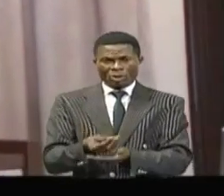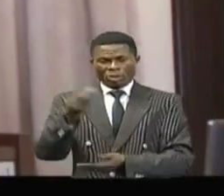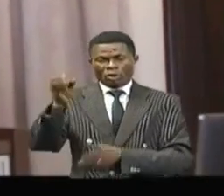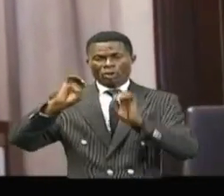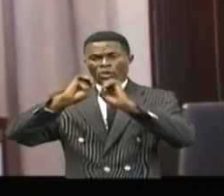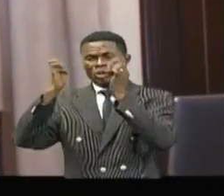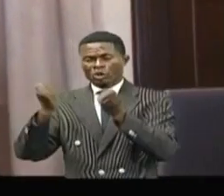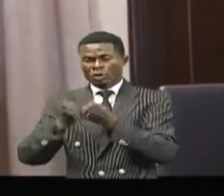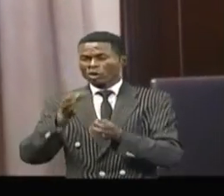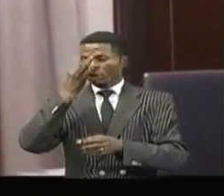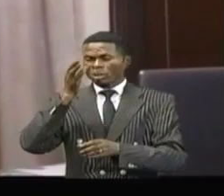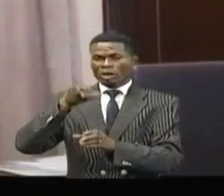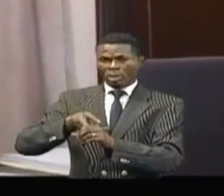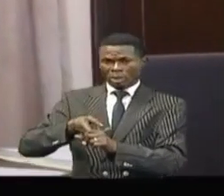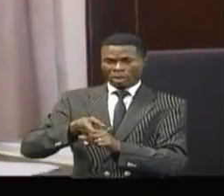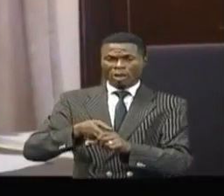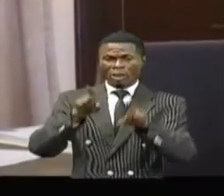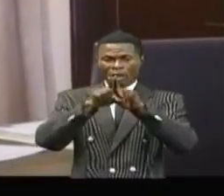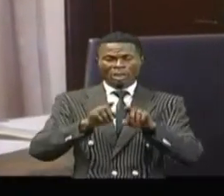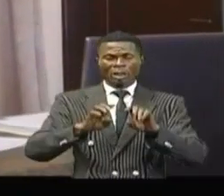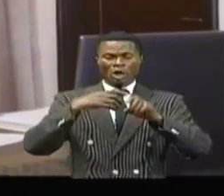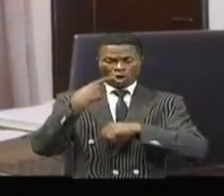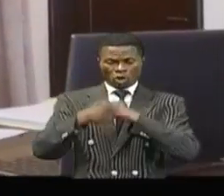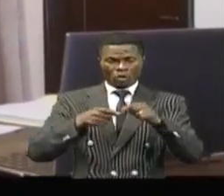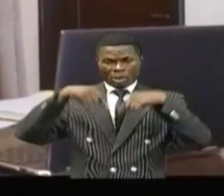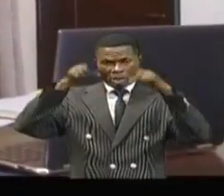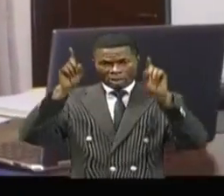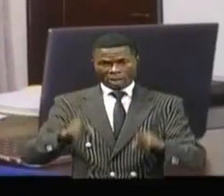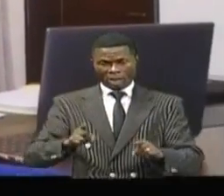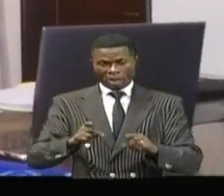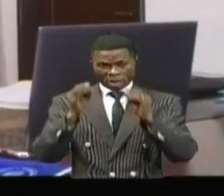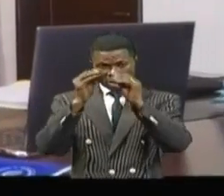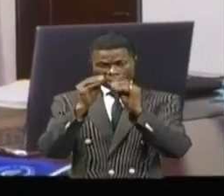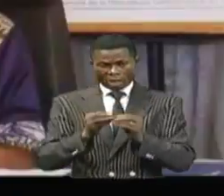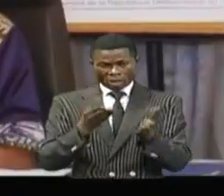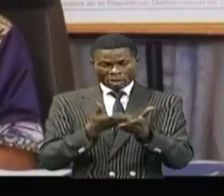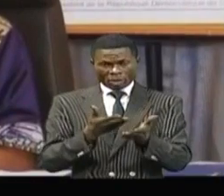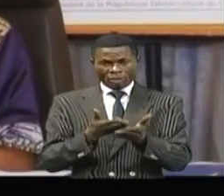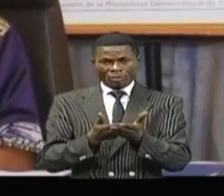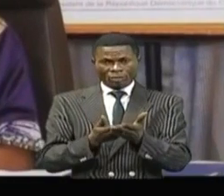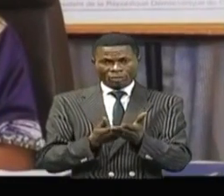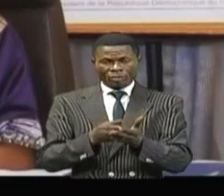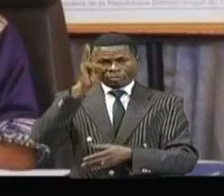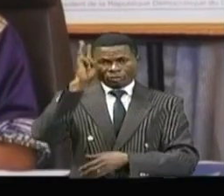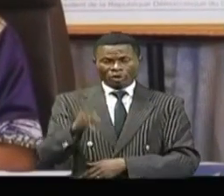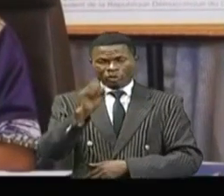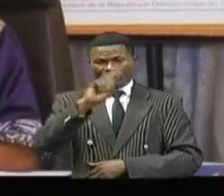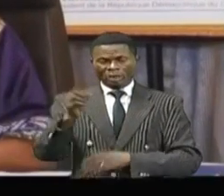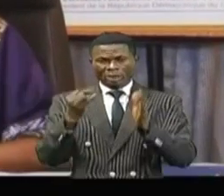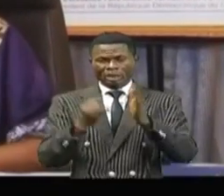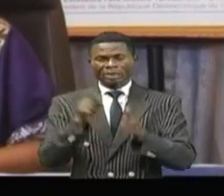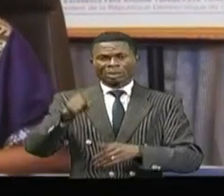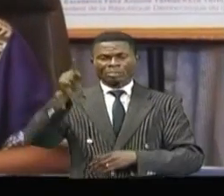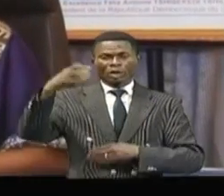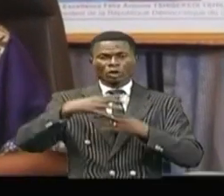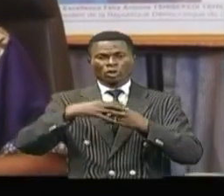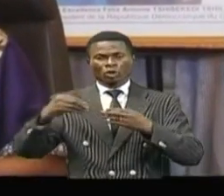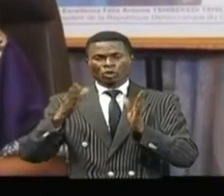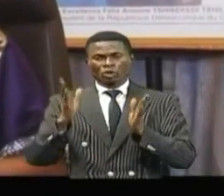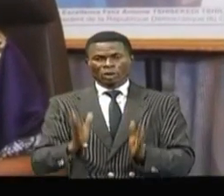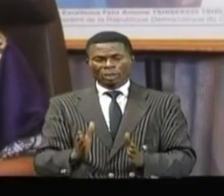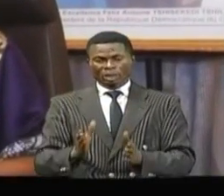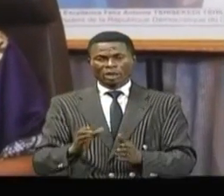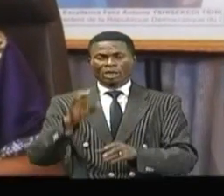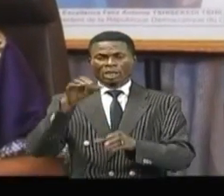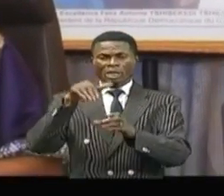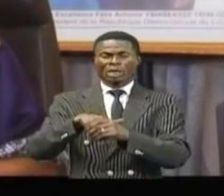entreprises pétrolières et logistiques depuis le début de l'année se chiffrent désormais à 336 millions de dollars, alors que la CENI